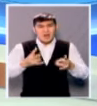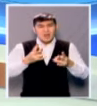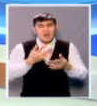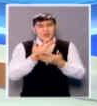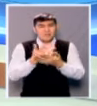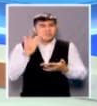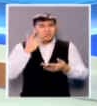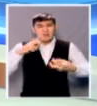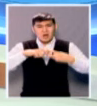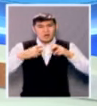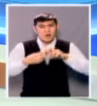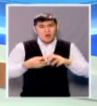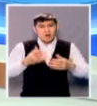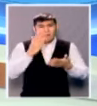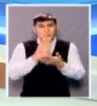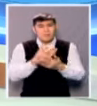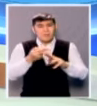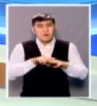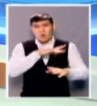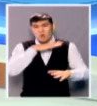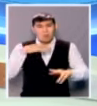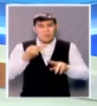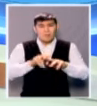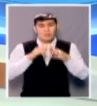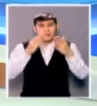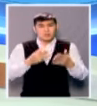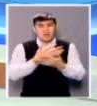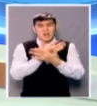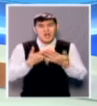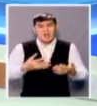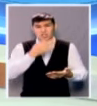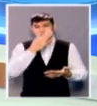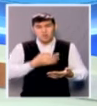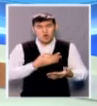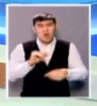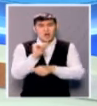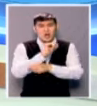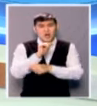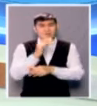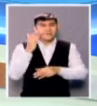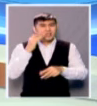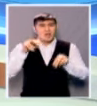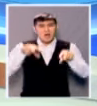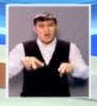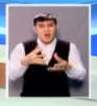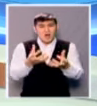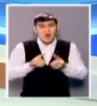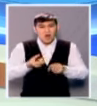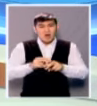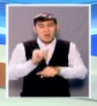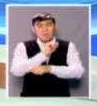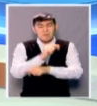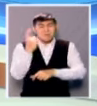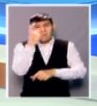сытылып кететін факты жиі кездесуде. Ең сорақысы, бұған дейінде жауапты болып жүргізуші көлігінен айырылғандар көлікті мас